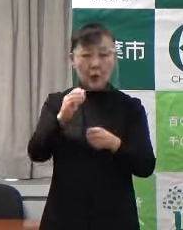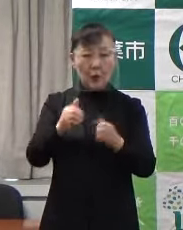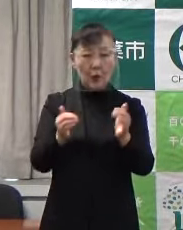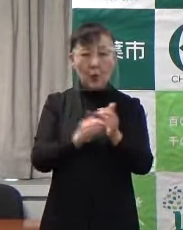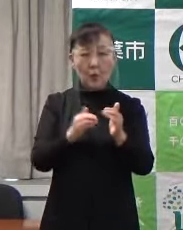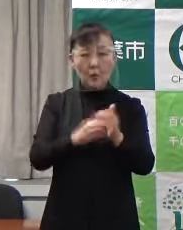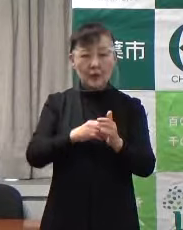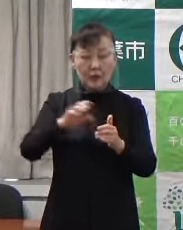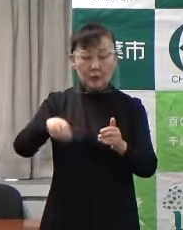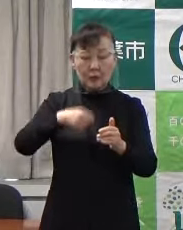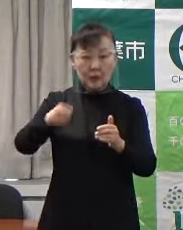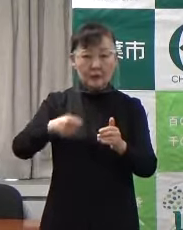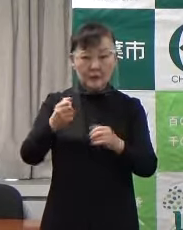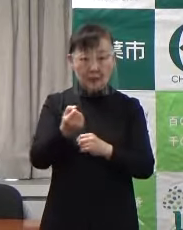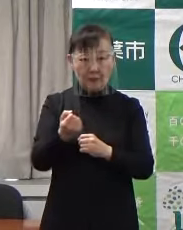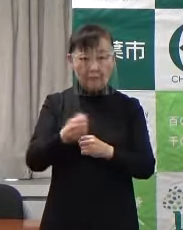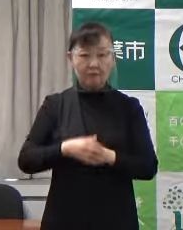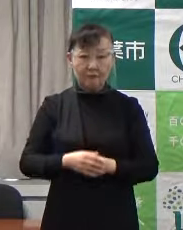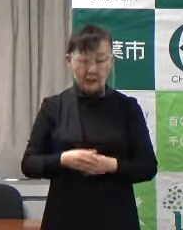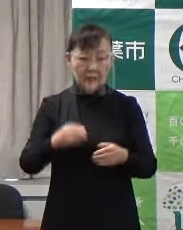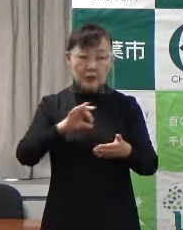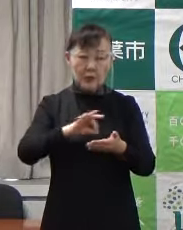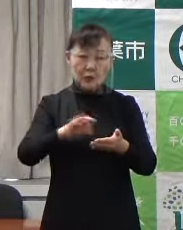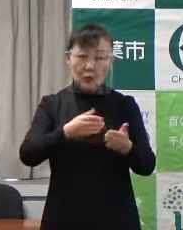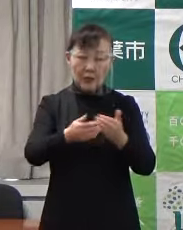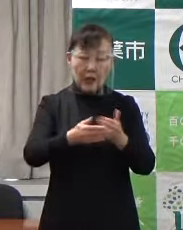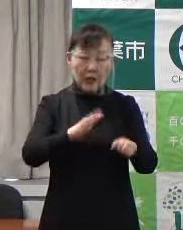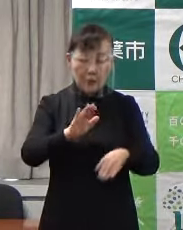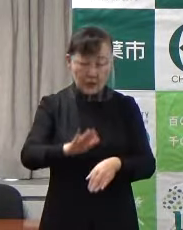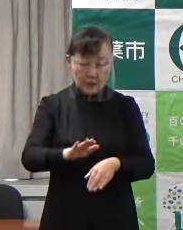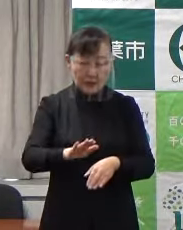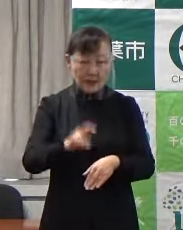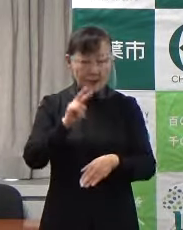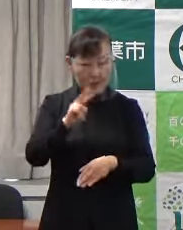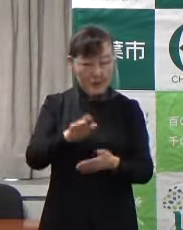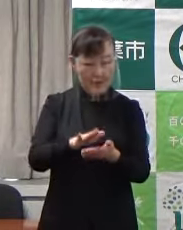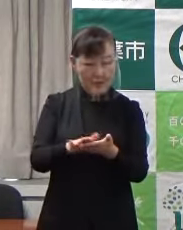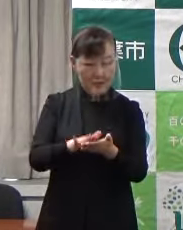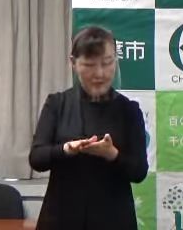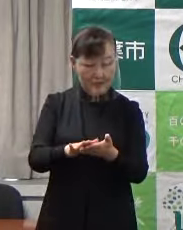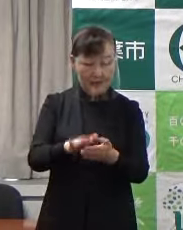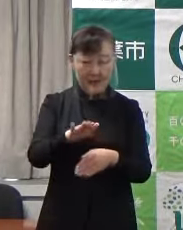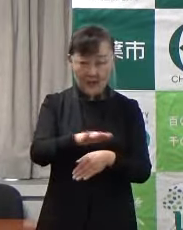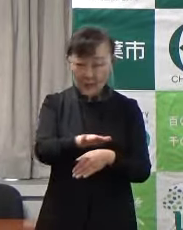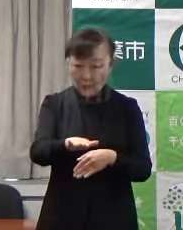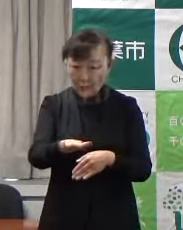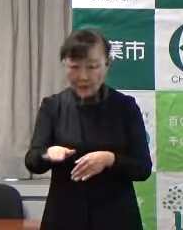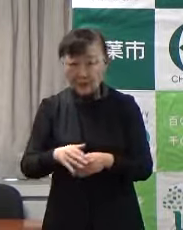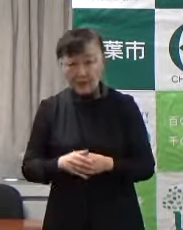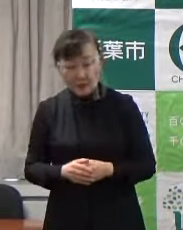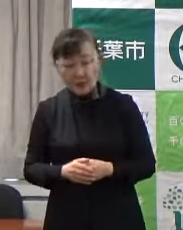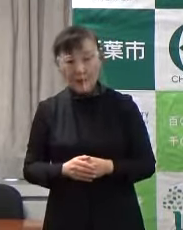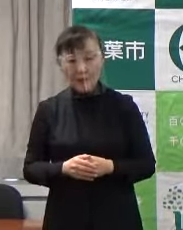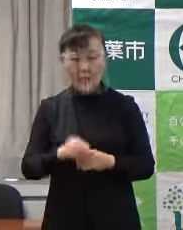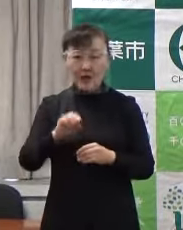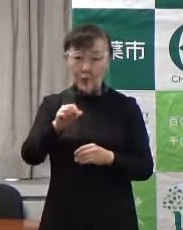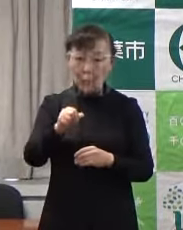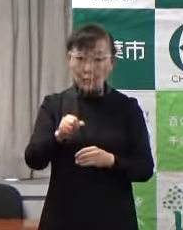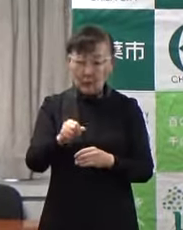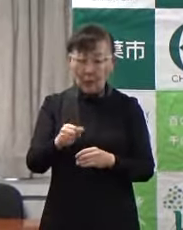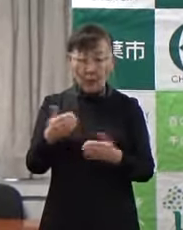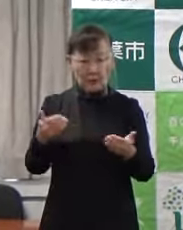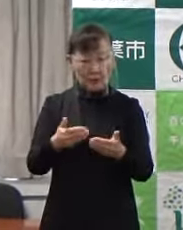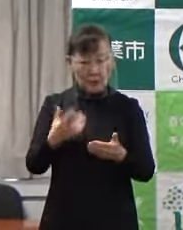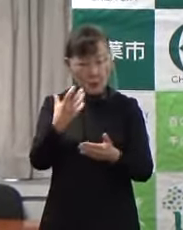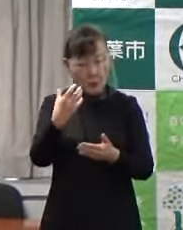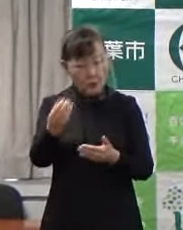示、測量器具の使用体験などを行いますので、ぜひ見て触って子どもたち、お子さんたちにも土木の仕事にです